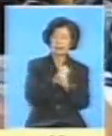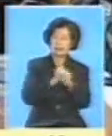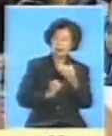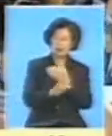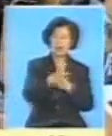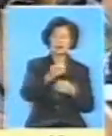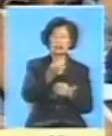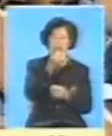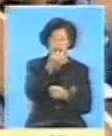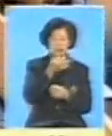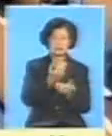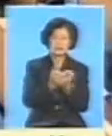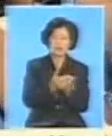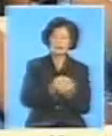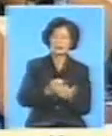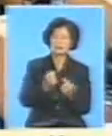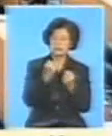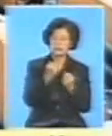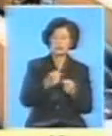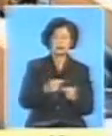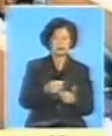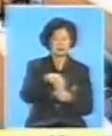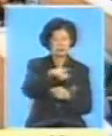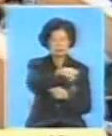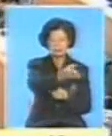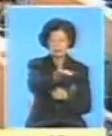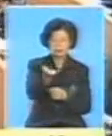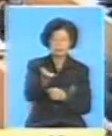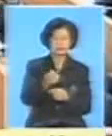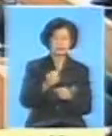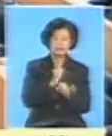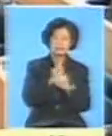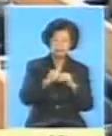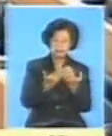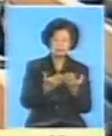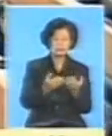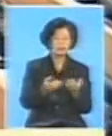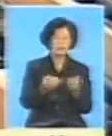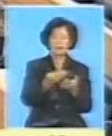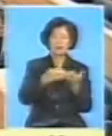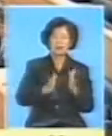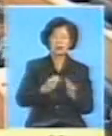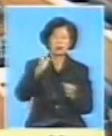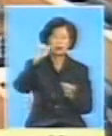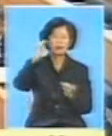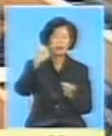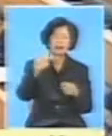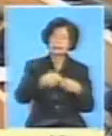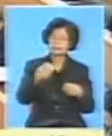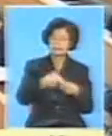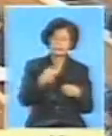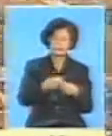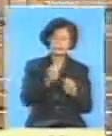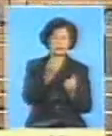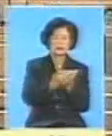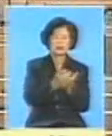พและการมีรายได้ที่มั่นคงนะครับที่มีนิสิตนักศึกษาอยู่ข้างหน้าเนี่ยเยอะแยะไปเลยนะทำไงบางคนก็ไม่มีฐานะพ่อแม่ก็ลำบากบางคนก็ไม่กู้เงินยืม